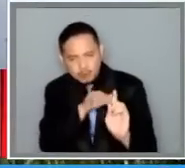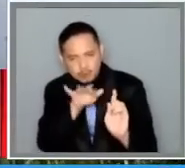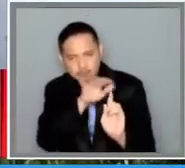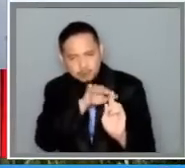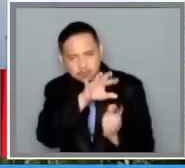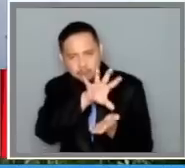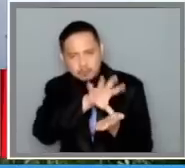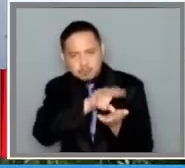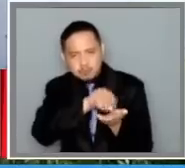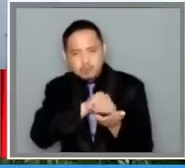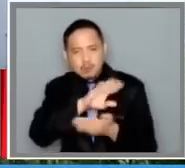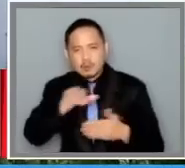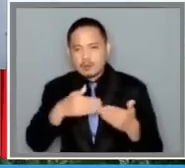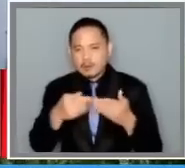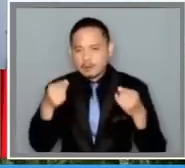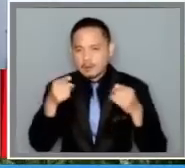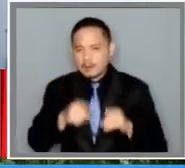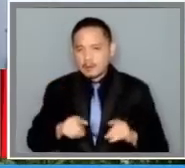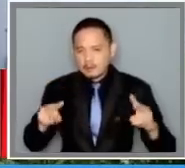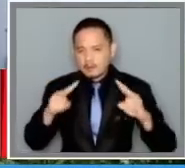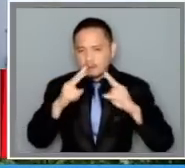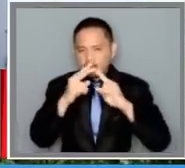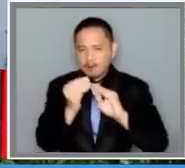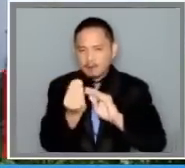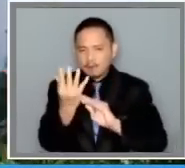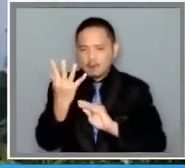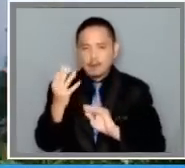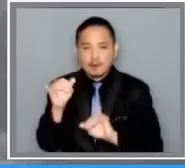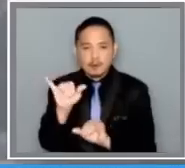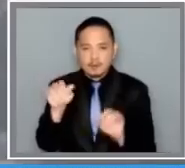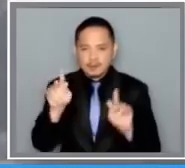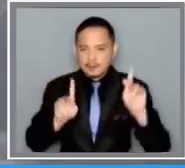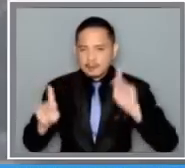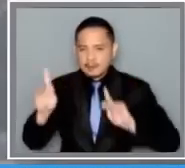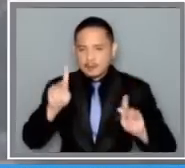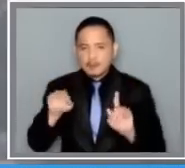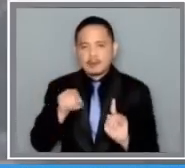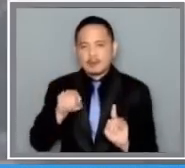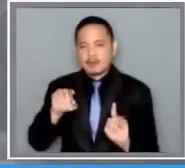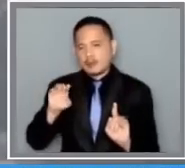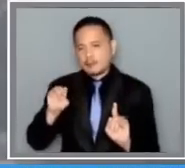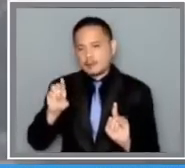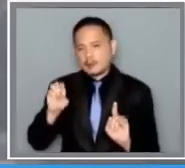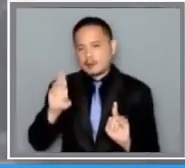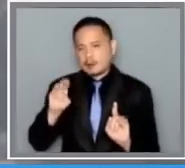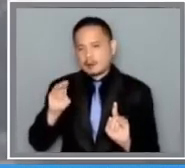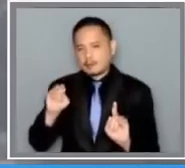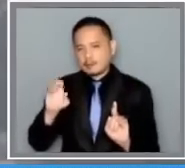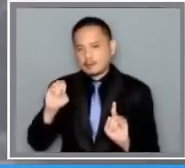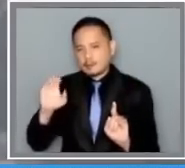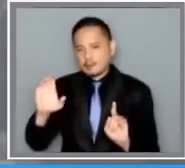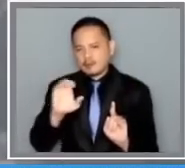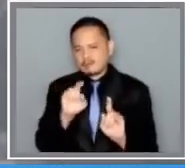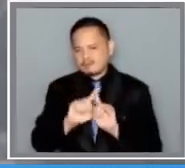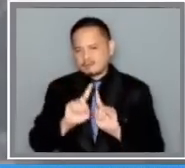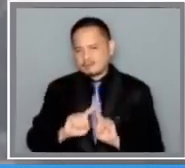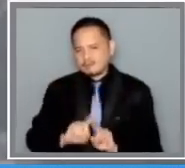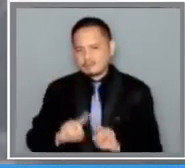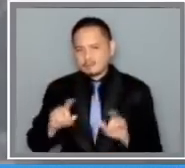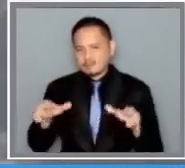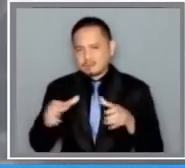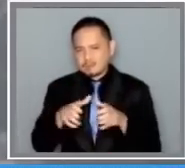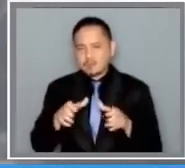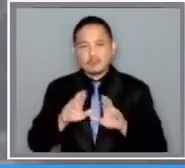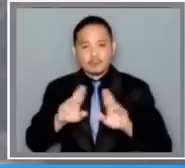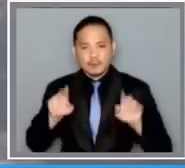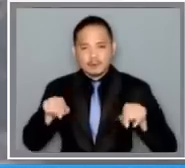at gayon din ang pagiging o pananatiling naka-alerto ng MDRRMOs at iba pang katuwang natanggapan dito sa probinsya ng Albay.